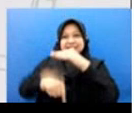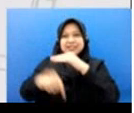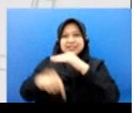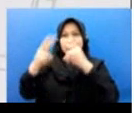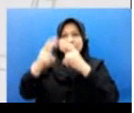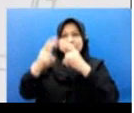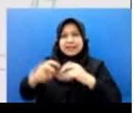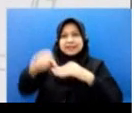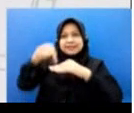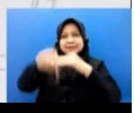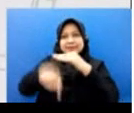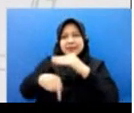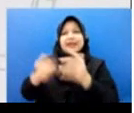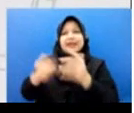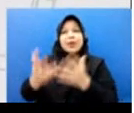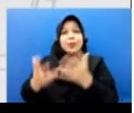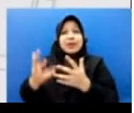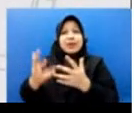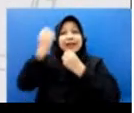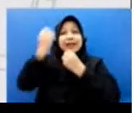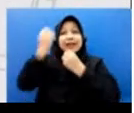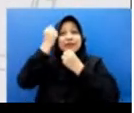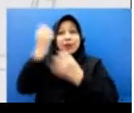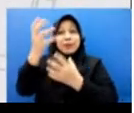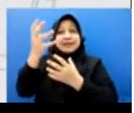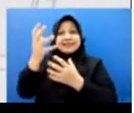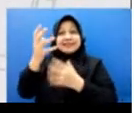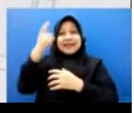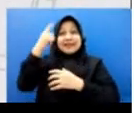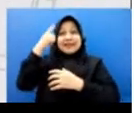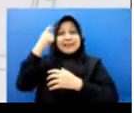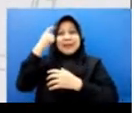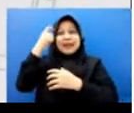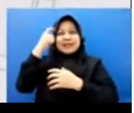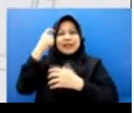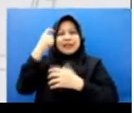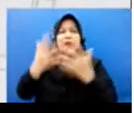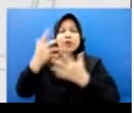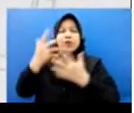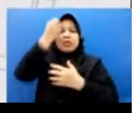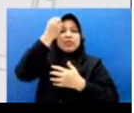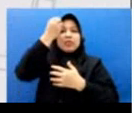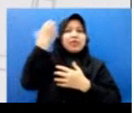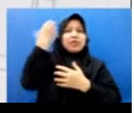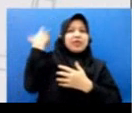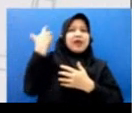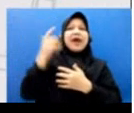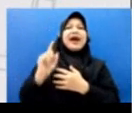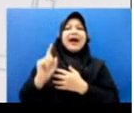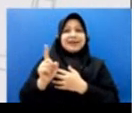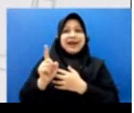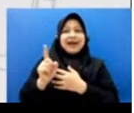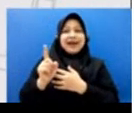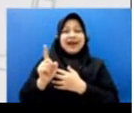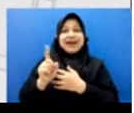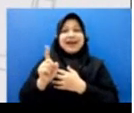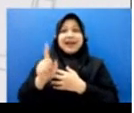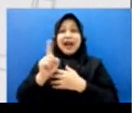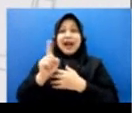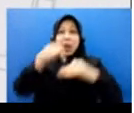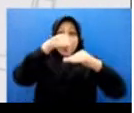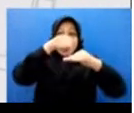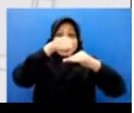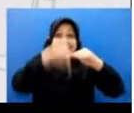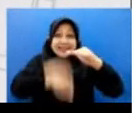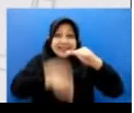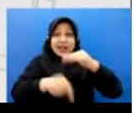dari informasi yang mereka sedang pelajari itu luput dari perhatian mereka. Dan semakin detail itu artinya mereka sudah bersikap, saya